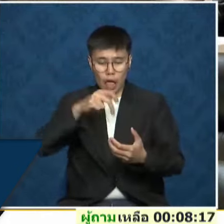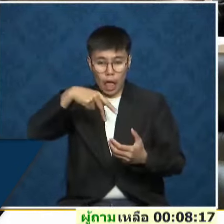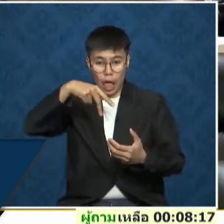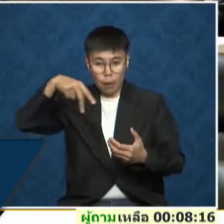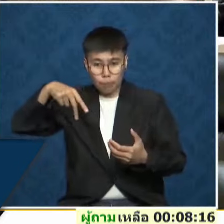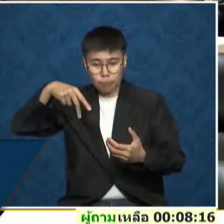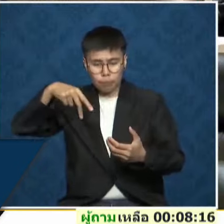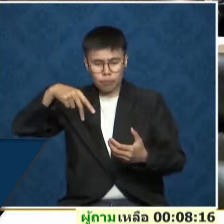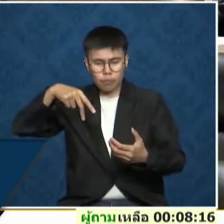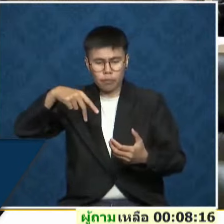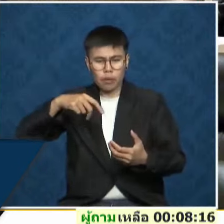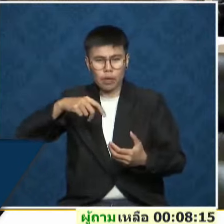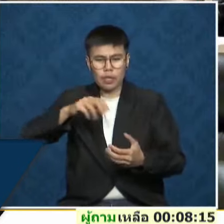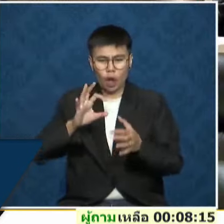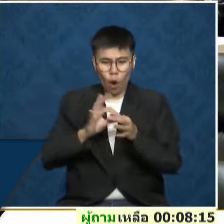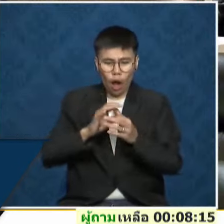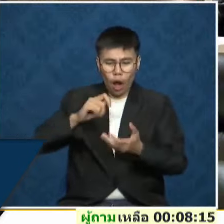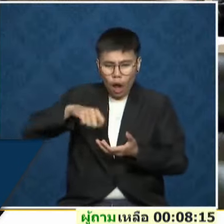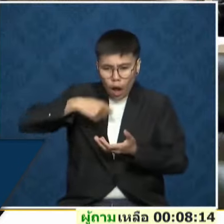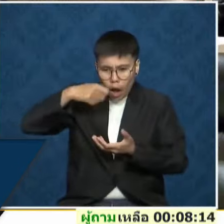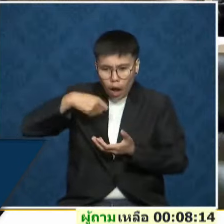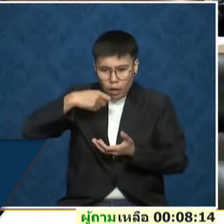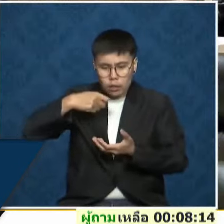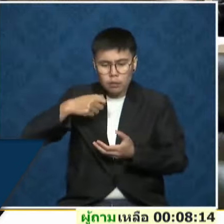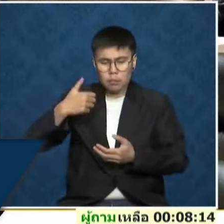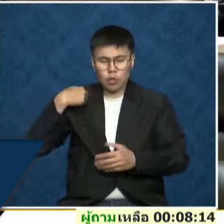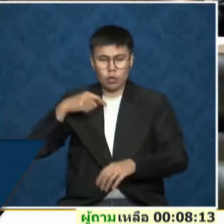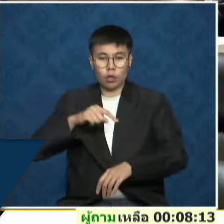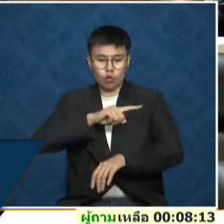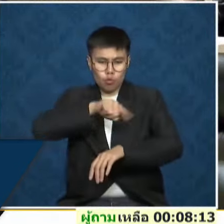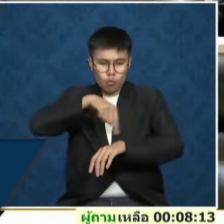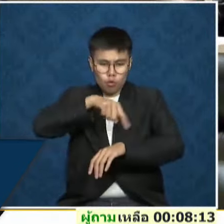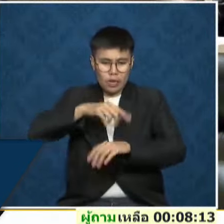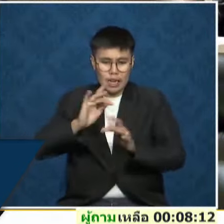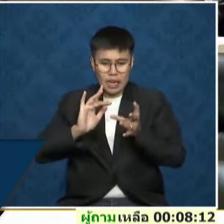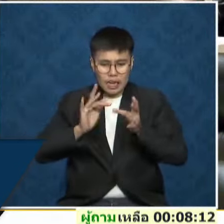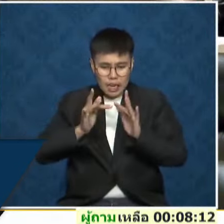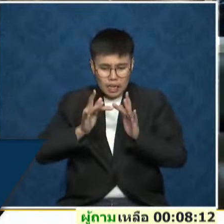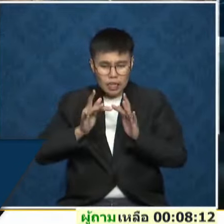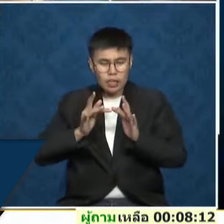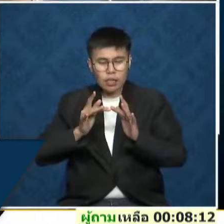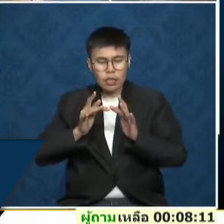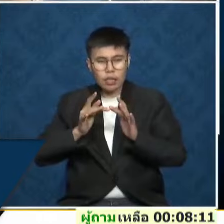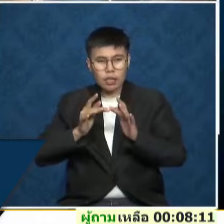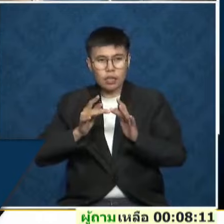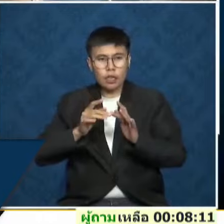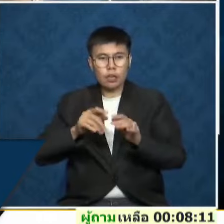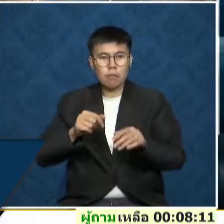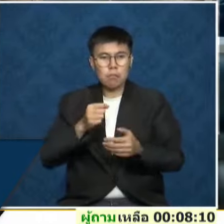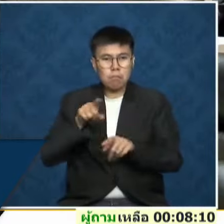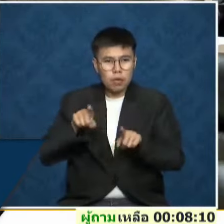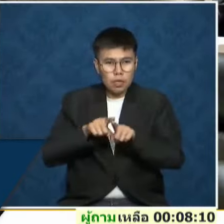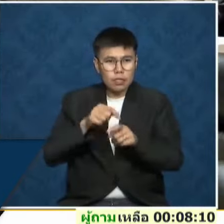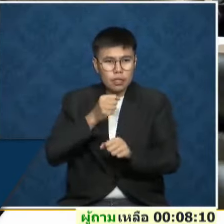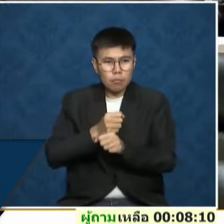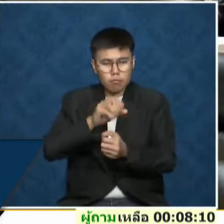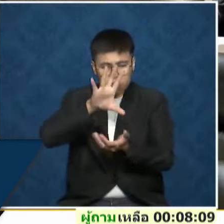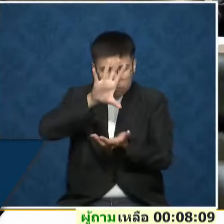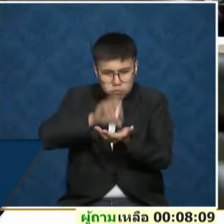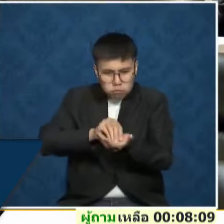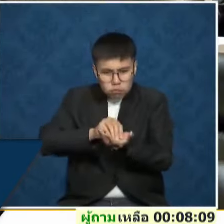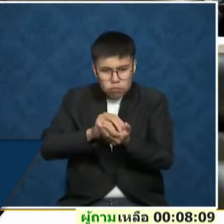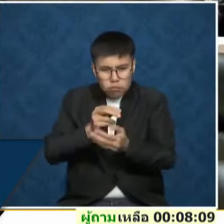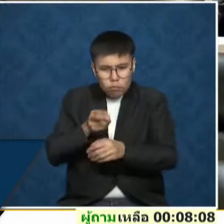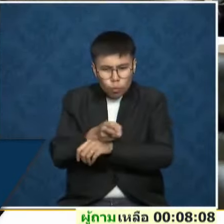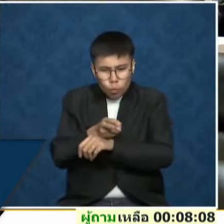ข้อสังเกตสักเล็กน้อยนะคะแล้วชั่วโมงอินเทอร์เน็ตที่ครูจะเอามาใช้ในแอปพลิเคชันนี้เพื่อบันทึกภาพอาหารกลางวันต่างๆ